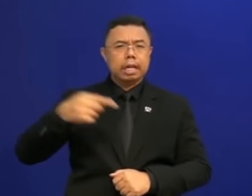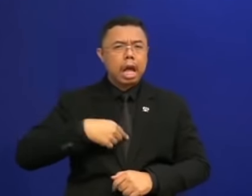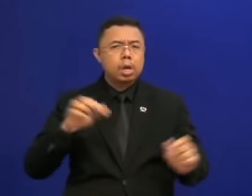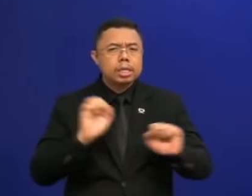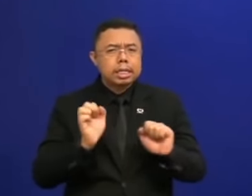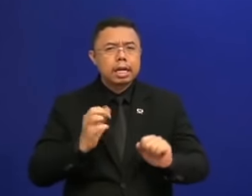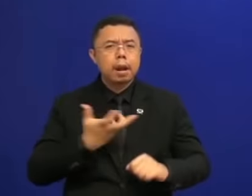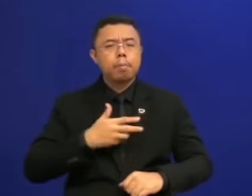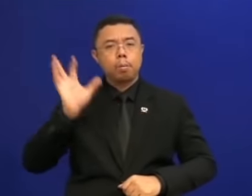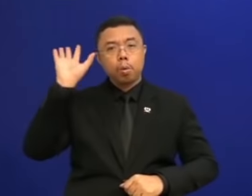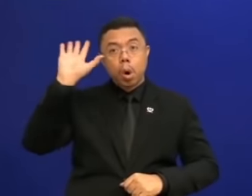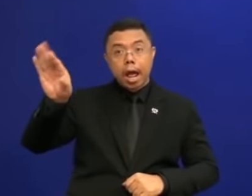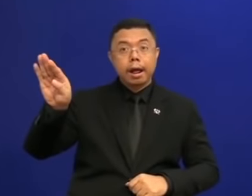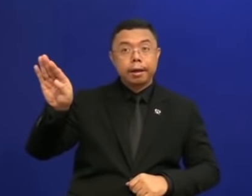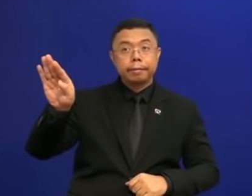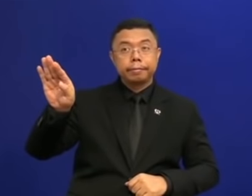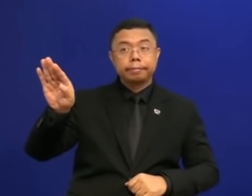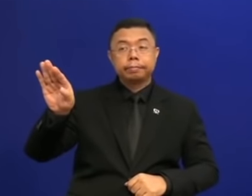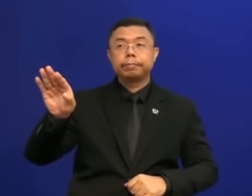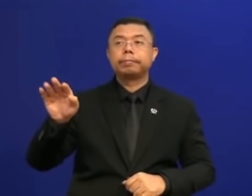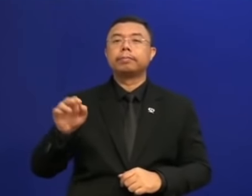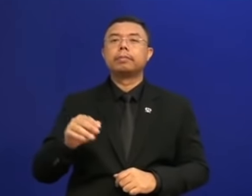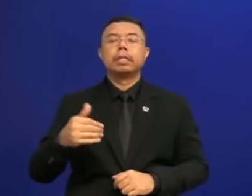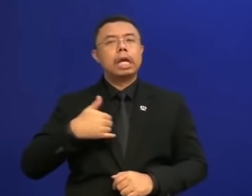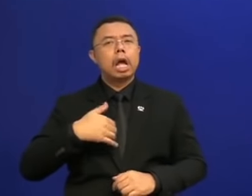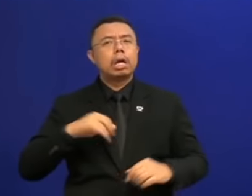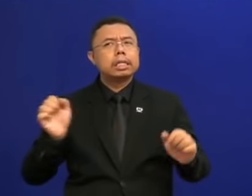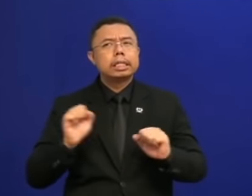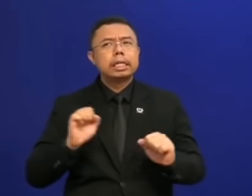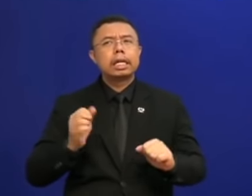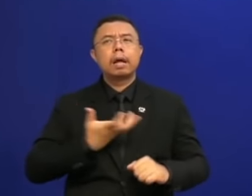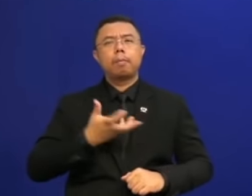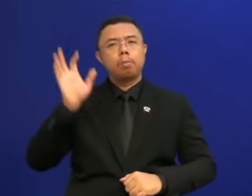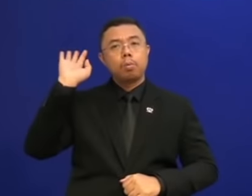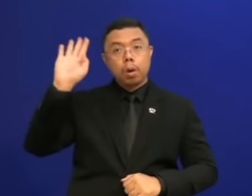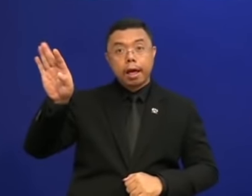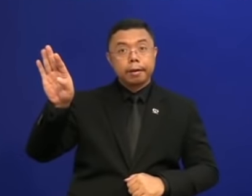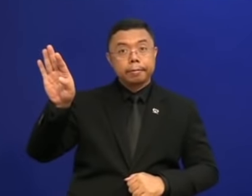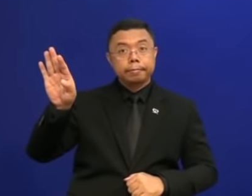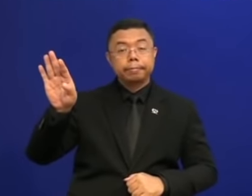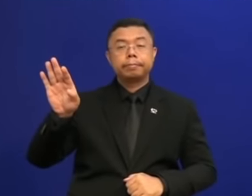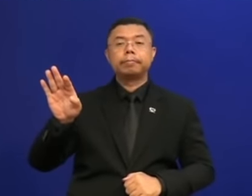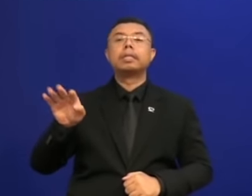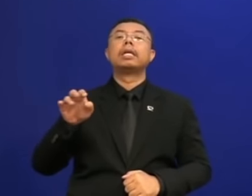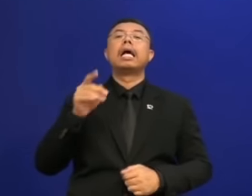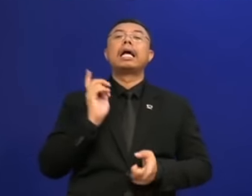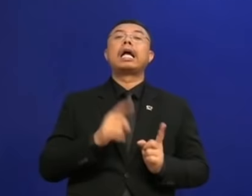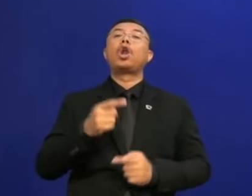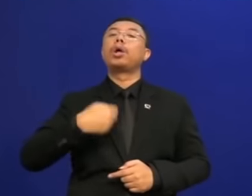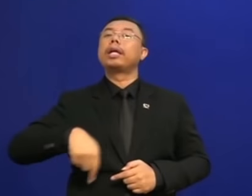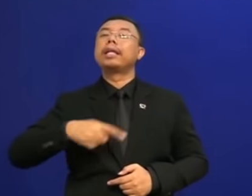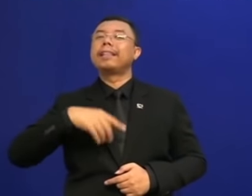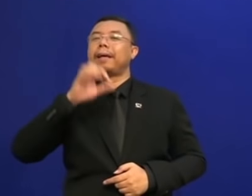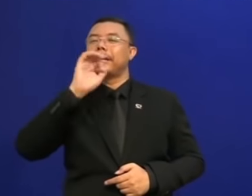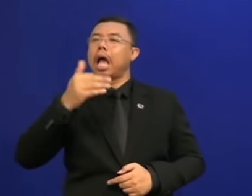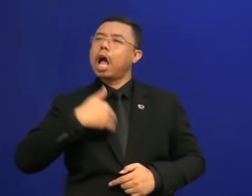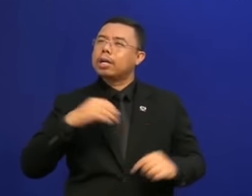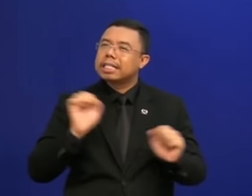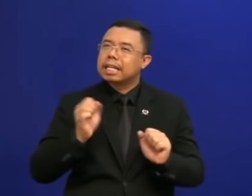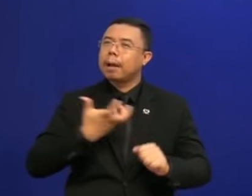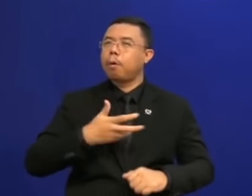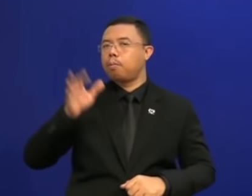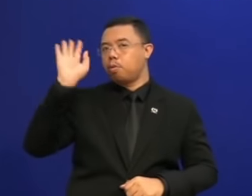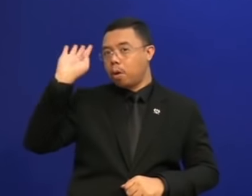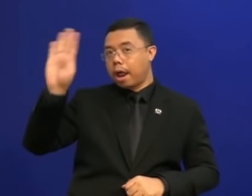Aku segera akan pulang. Aku segera akan pulang, saudara. Kalau kita berkata, aku